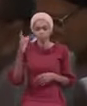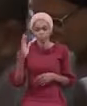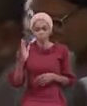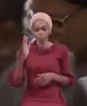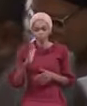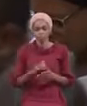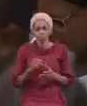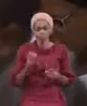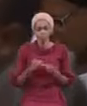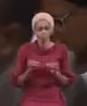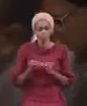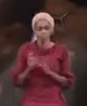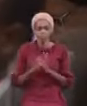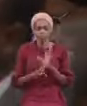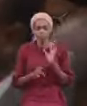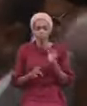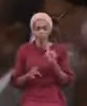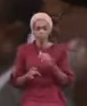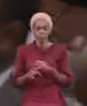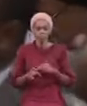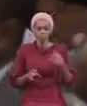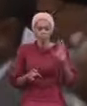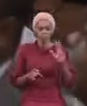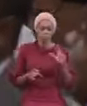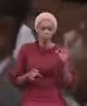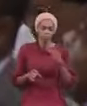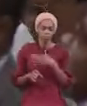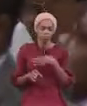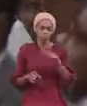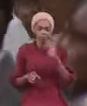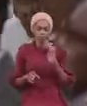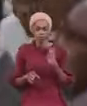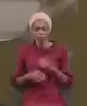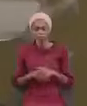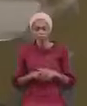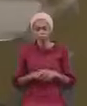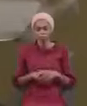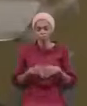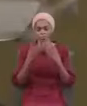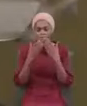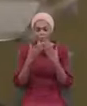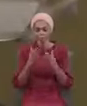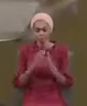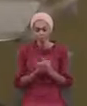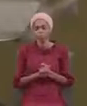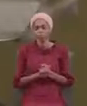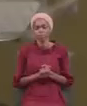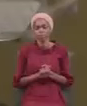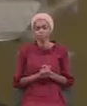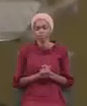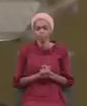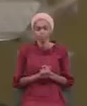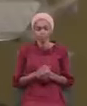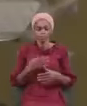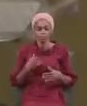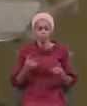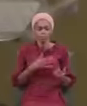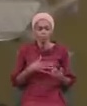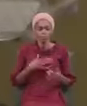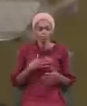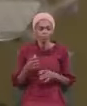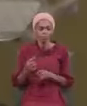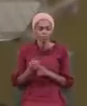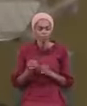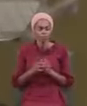non 15 verset 39 40 merci beaucoup merci pour prenez vot Bible lisez pour nous